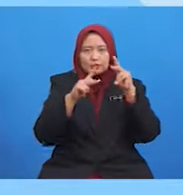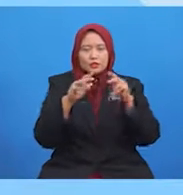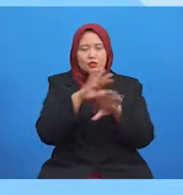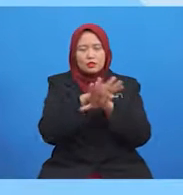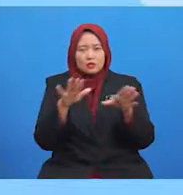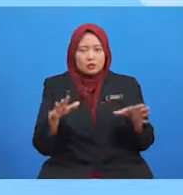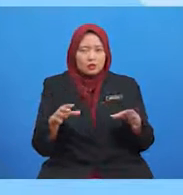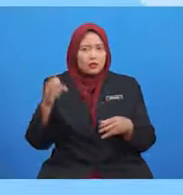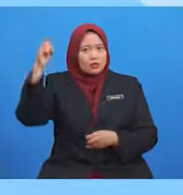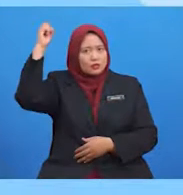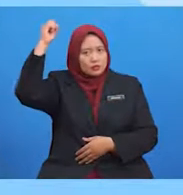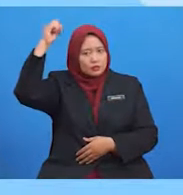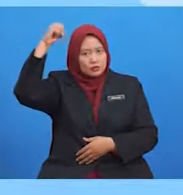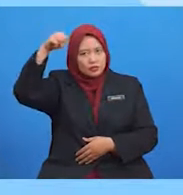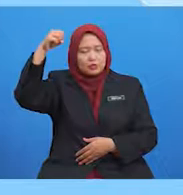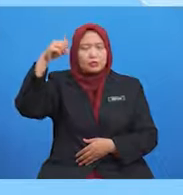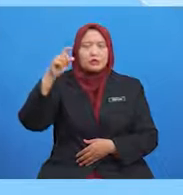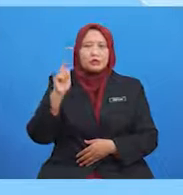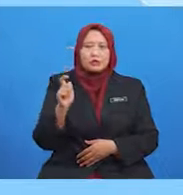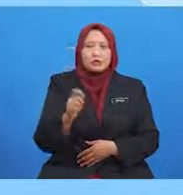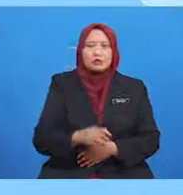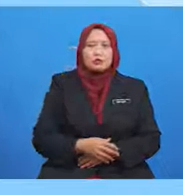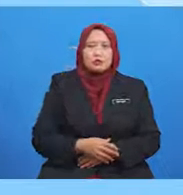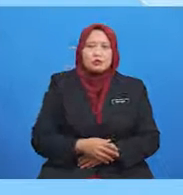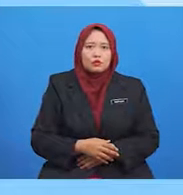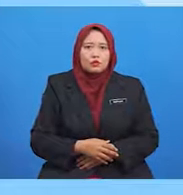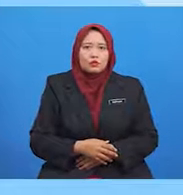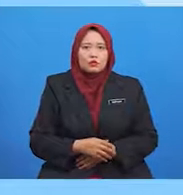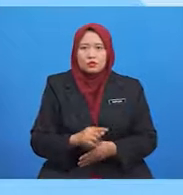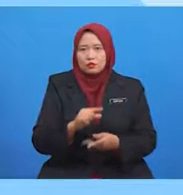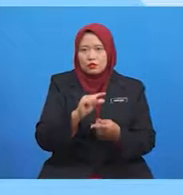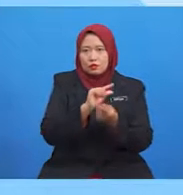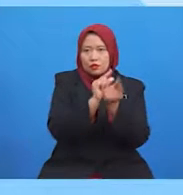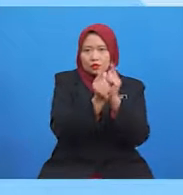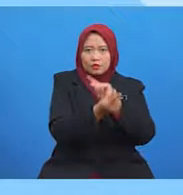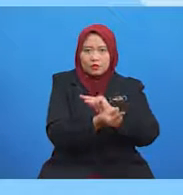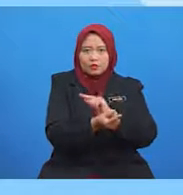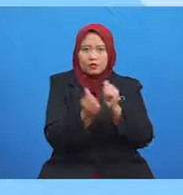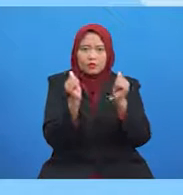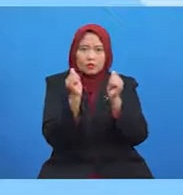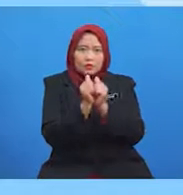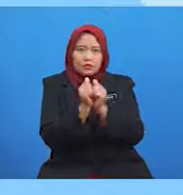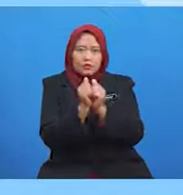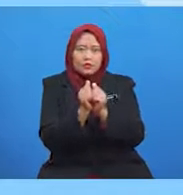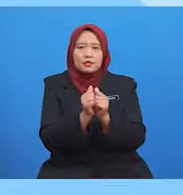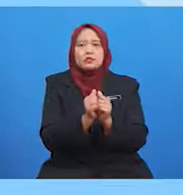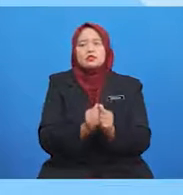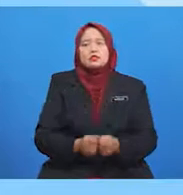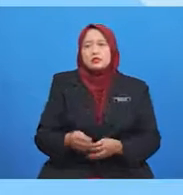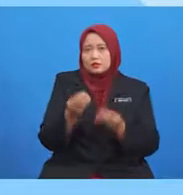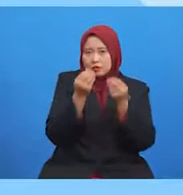itu, Becquerel telah menggantikan bahan yang dikaji dengan sebatian uranium.